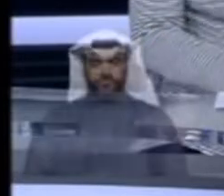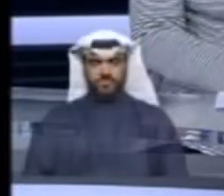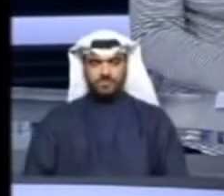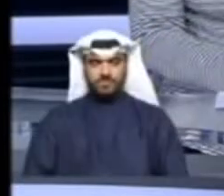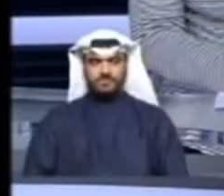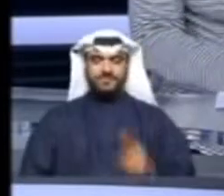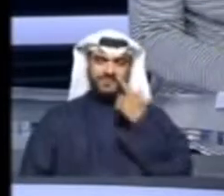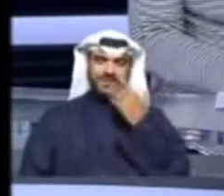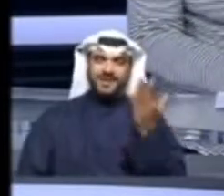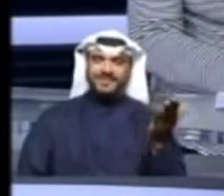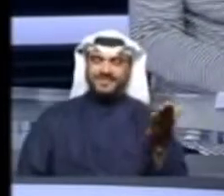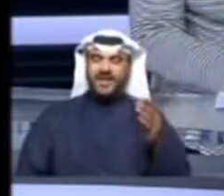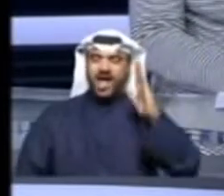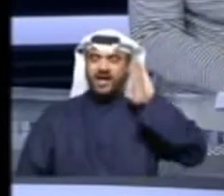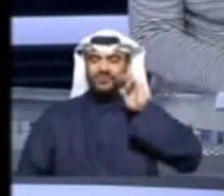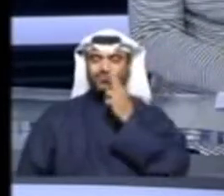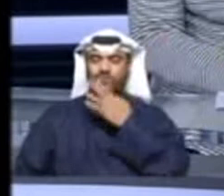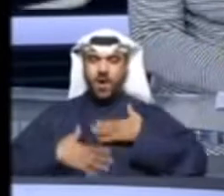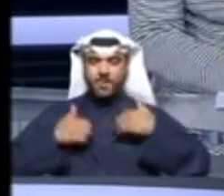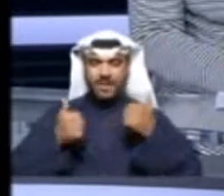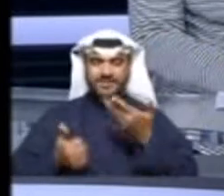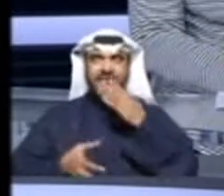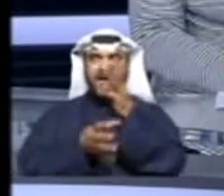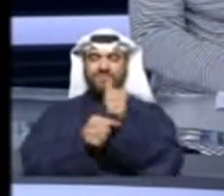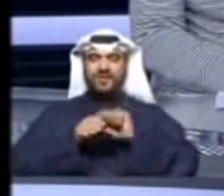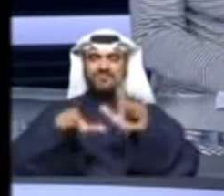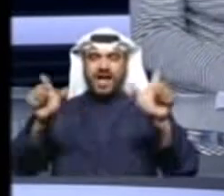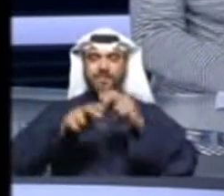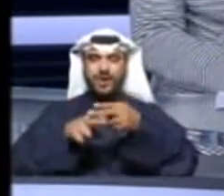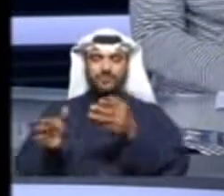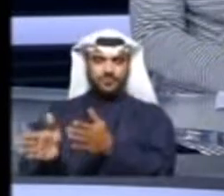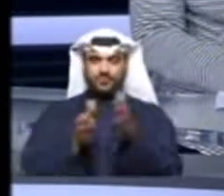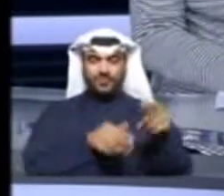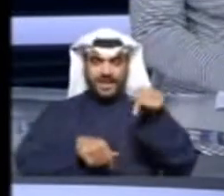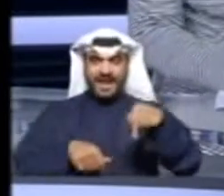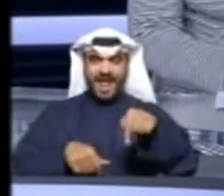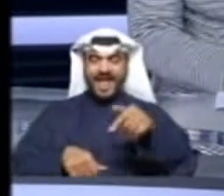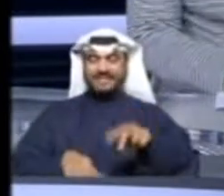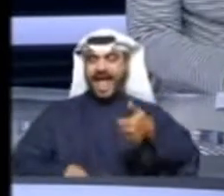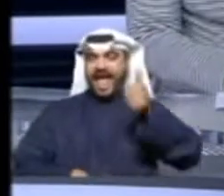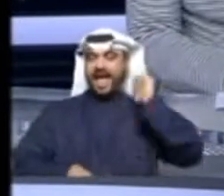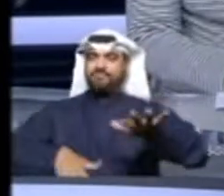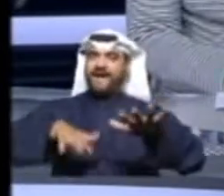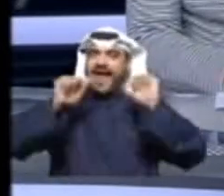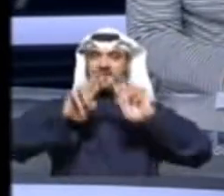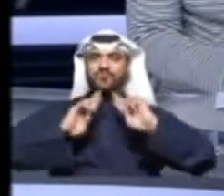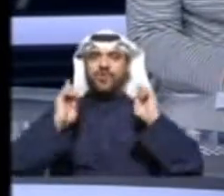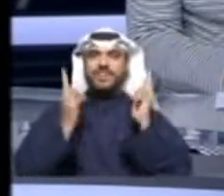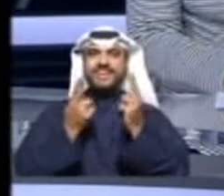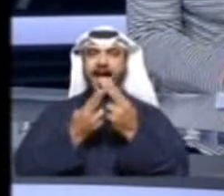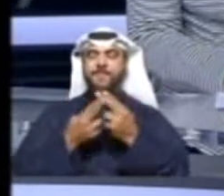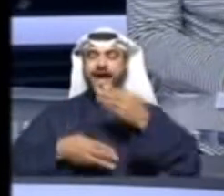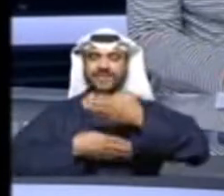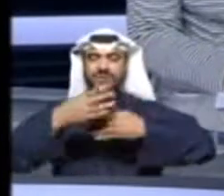بها المؤتمر مقدمة من الدول والجهات المشاركة لفتح آفاق جديدة ومستقبل أفضل للأشقاء